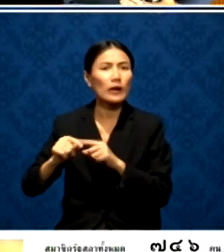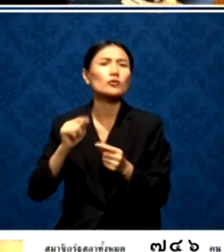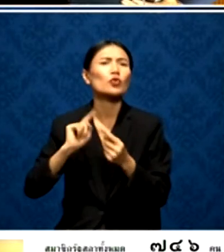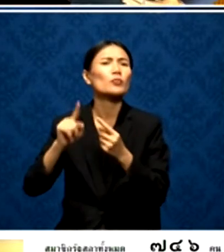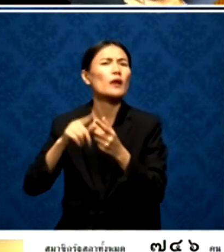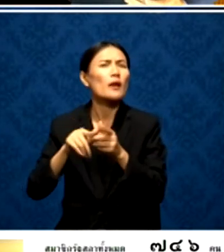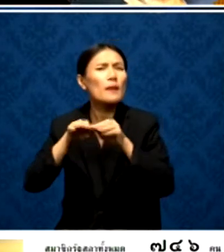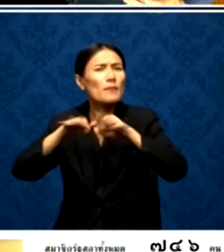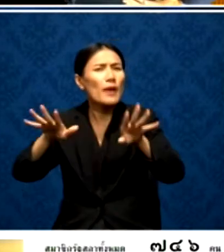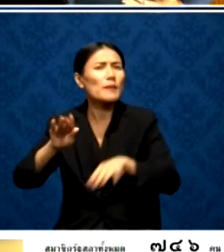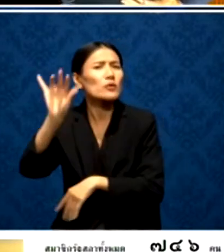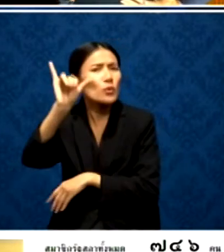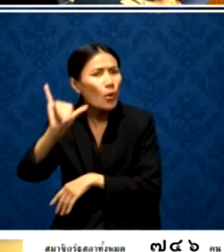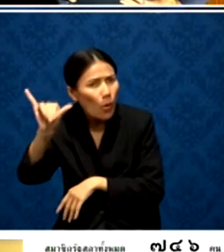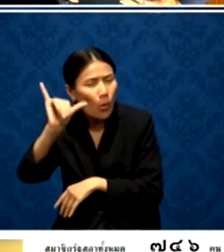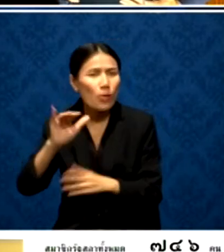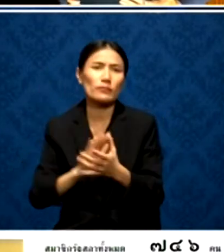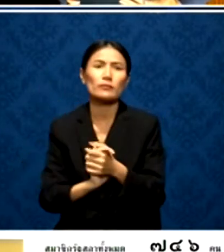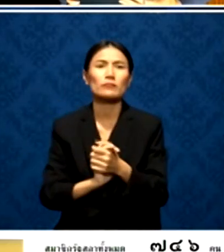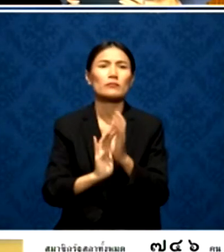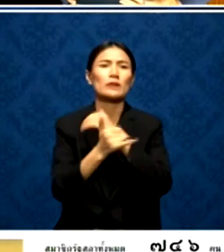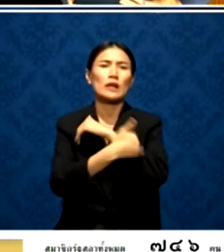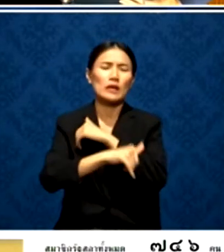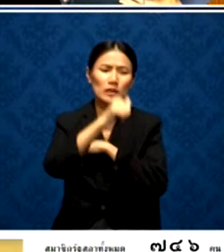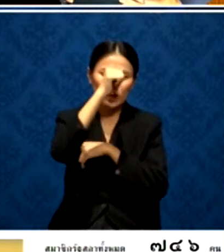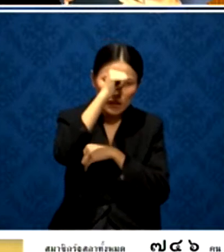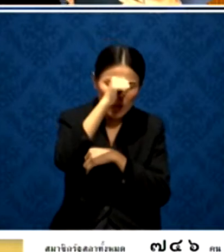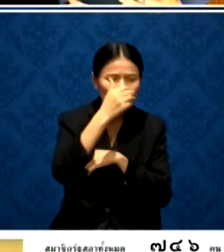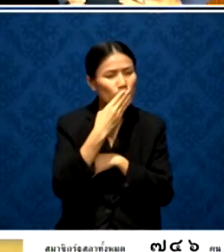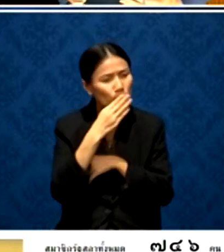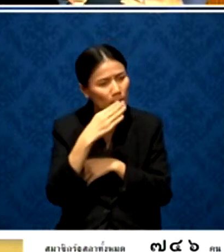ปกลุ่มประเทศในตะวันออกกลางอินเดียแอฟริ